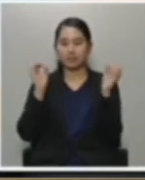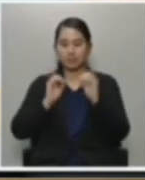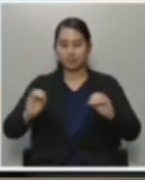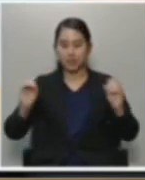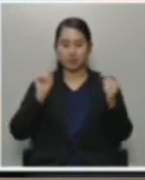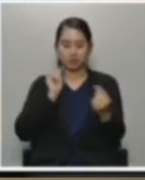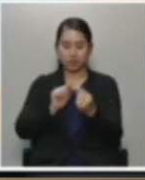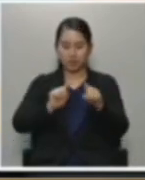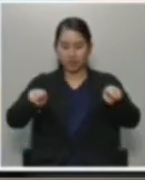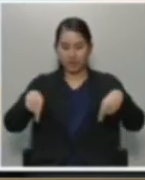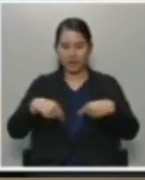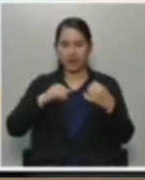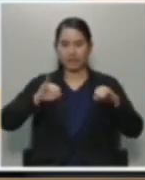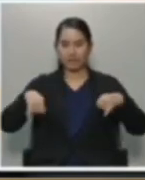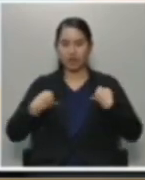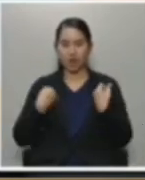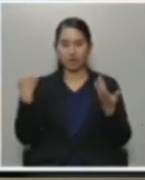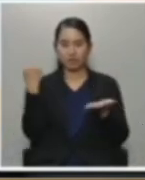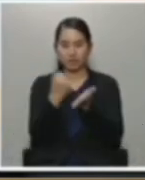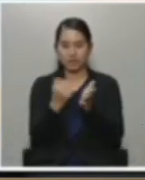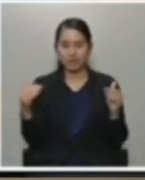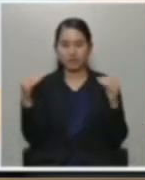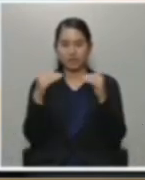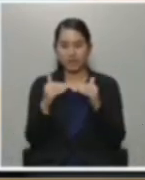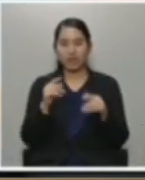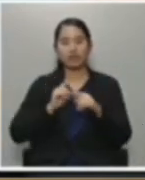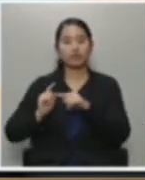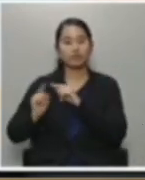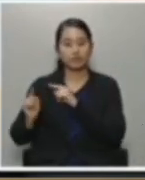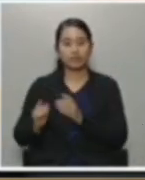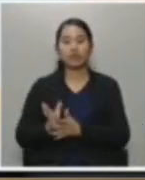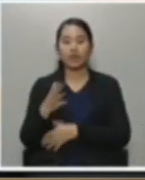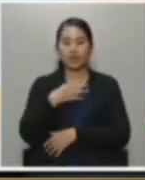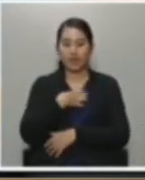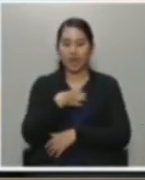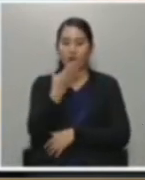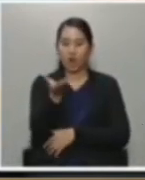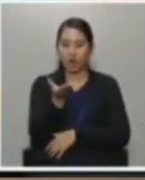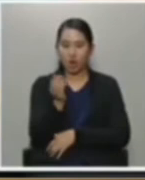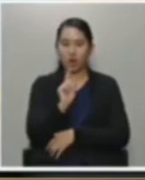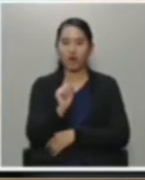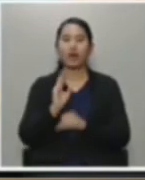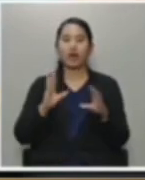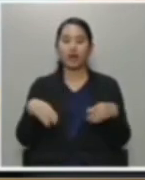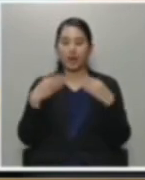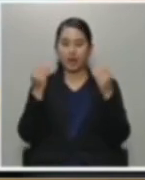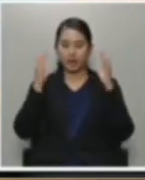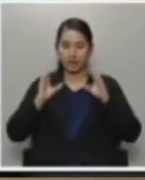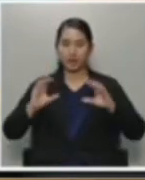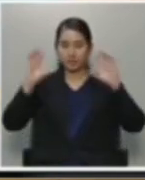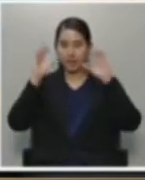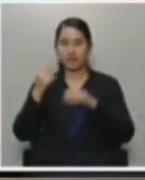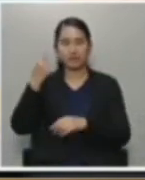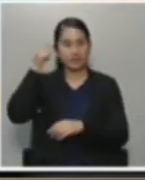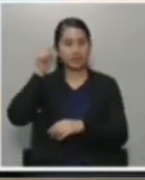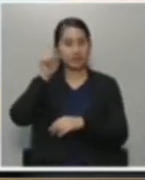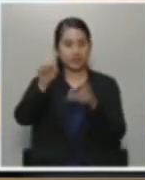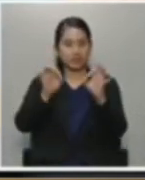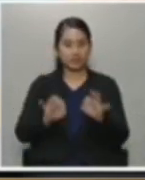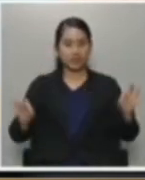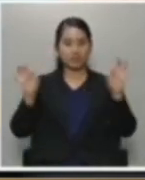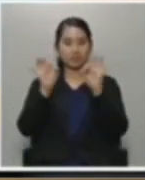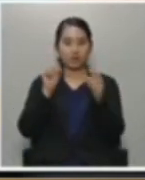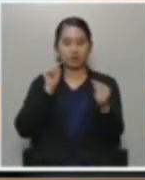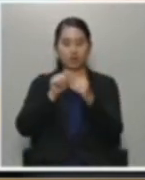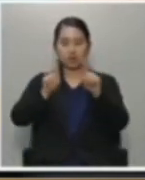ดให้แก่พี่น้องประชาชนสิ่งที่อยากเรียกร้องให้รัฐได้เห็นความจำเป็นใน